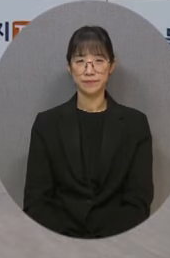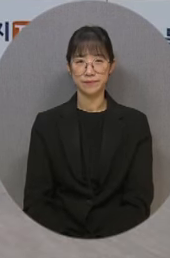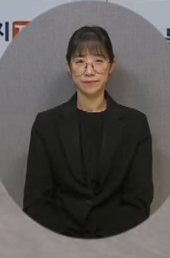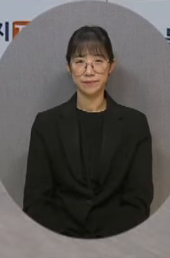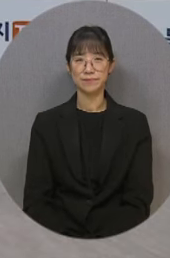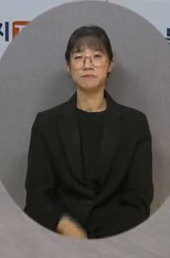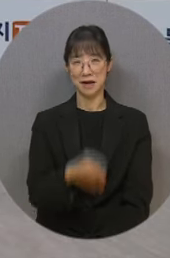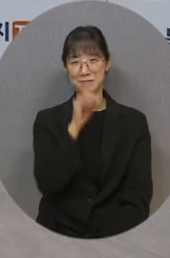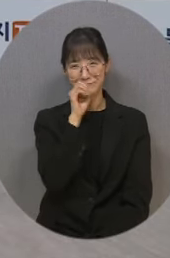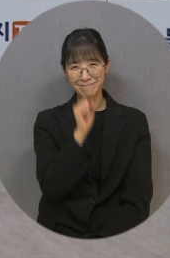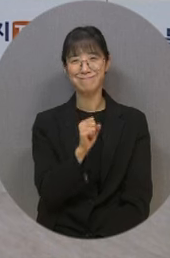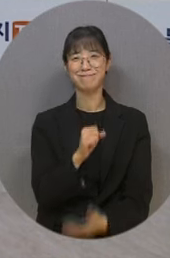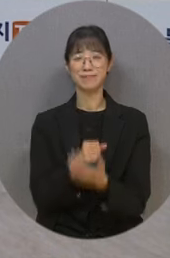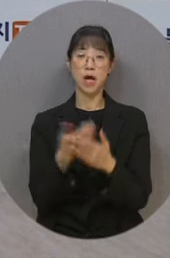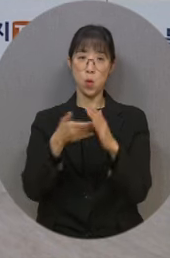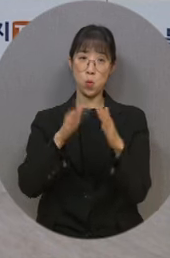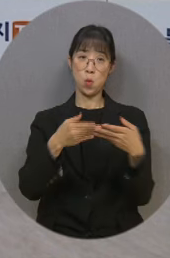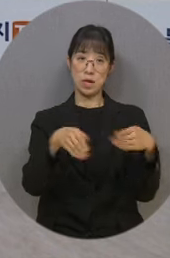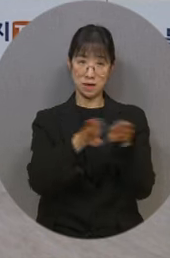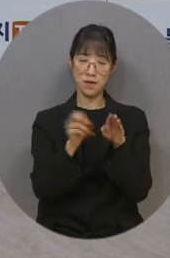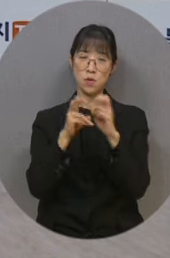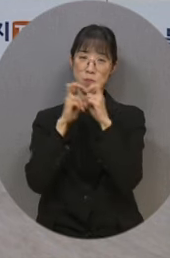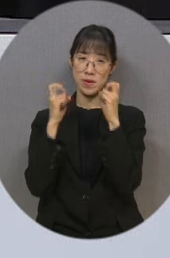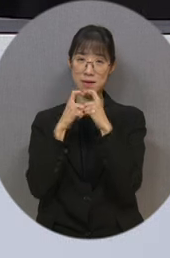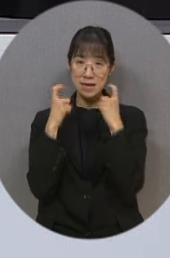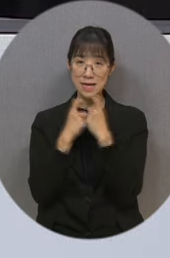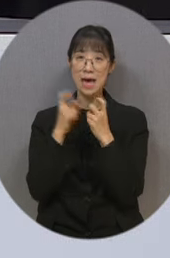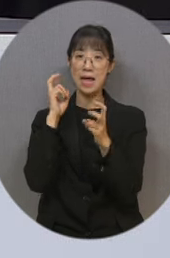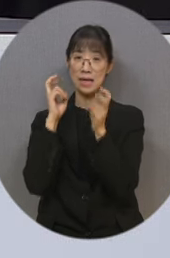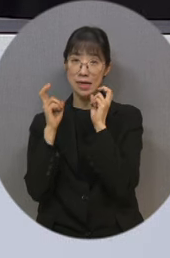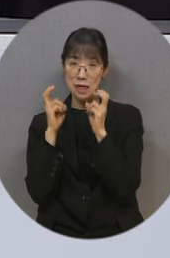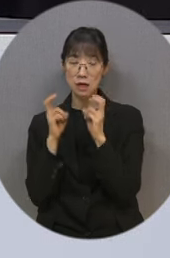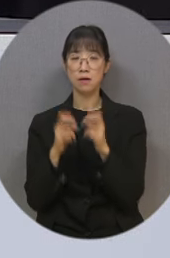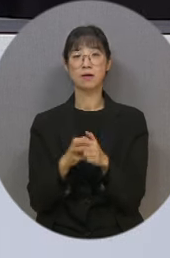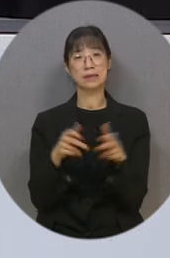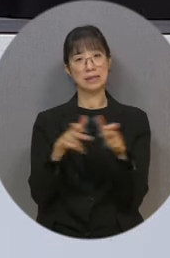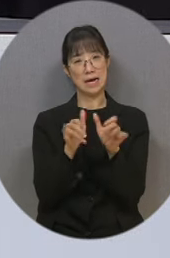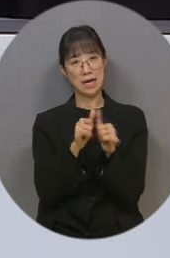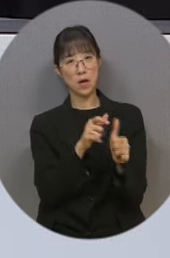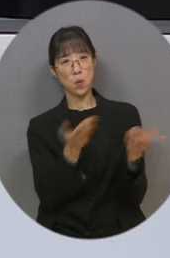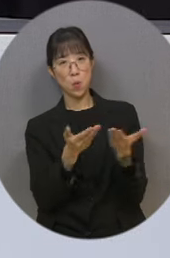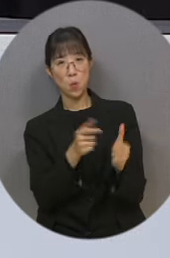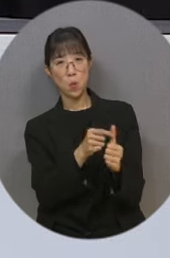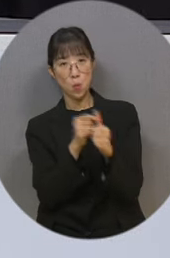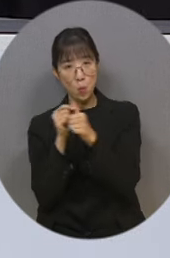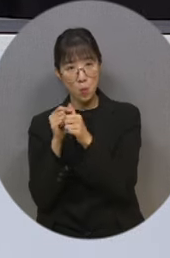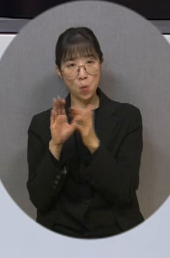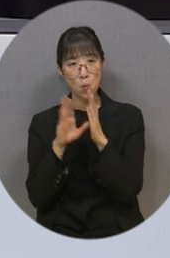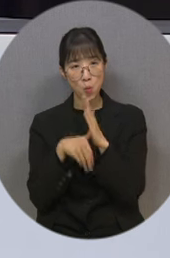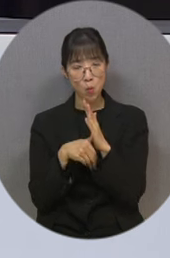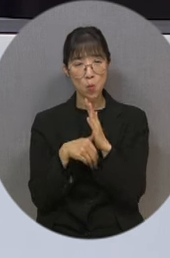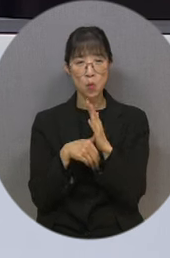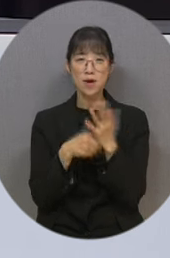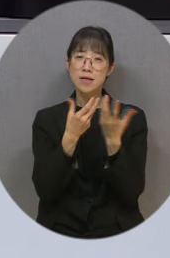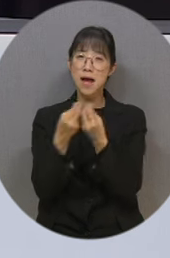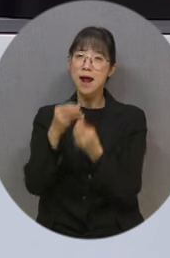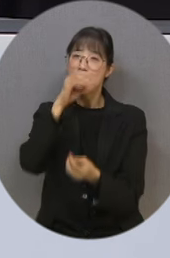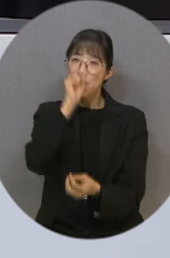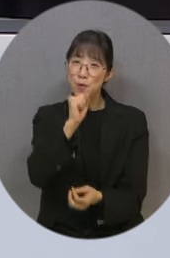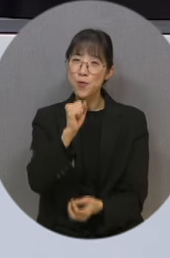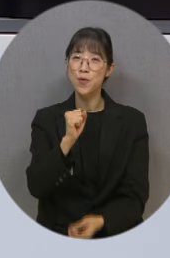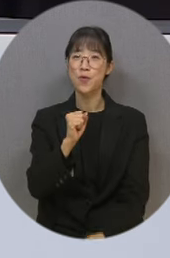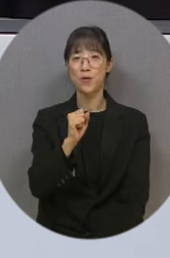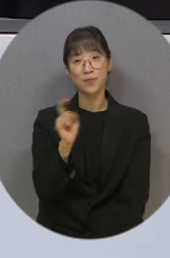예 공공 기관이나 민간 기업에서 장애인을 고용하는데 있어 우수 사례로 소개할 만한